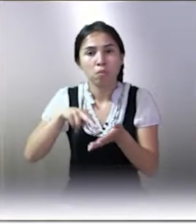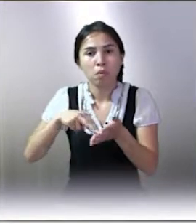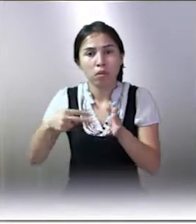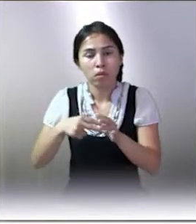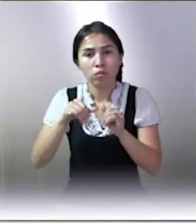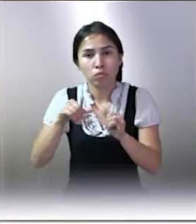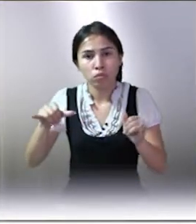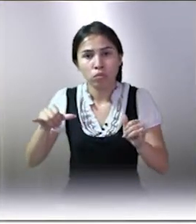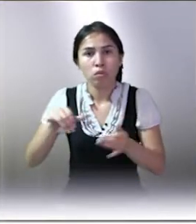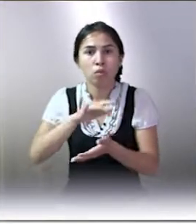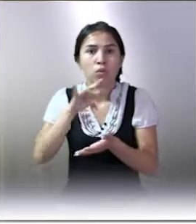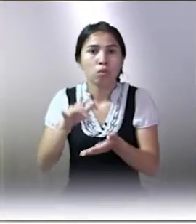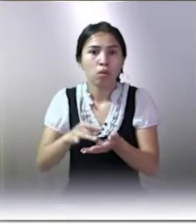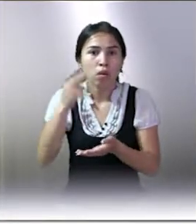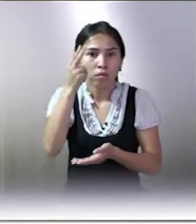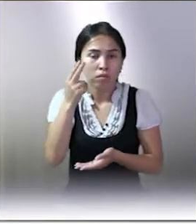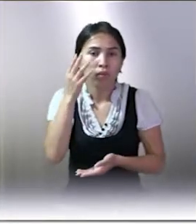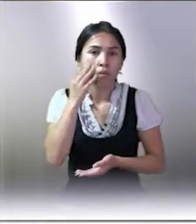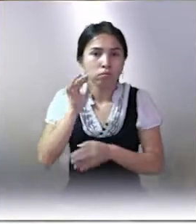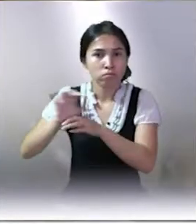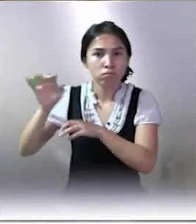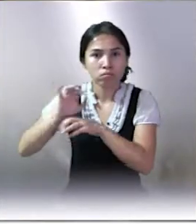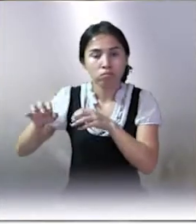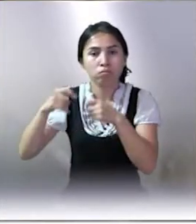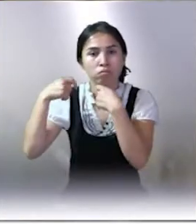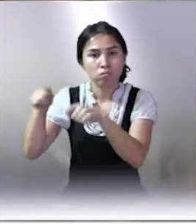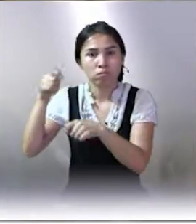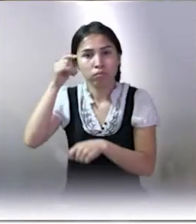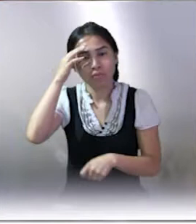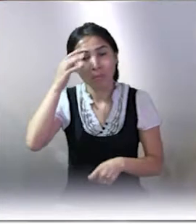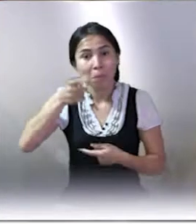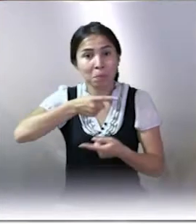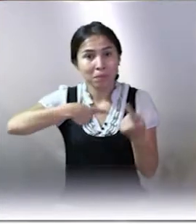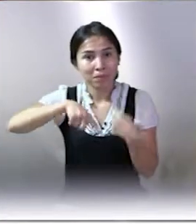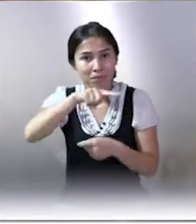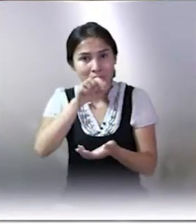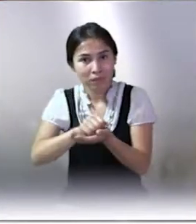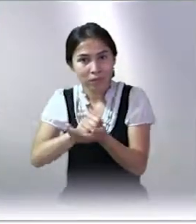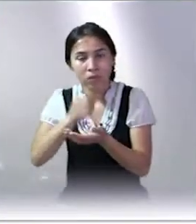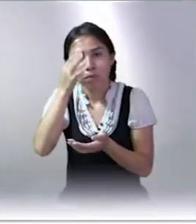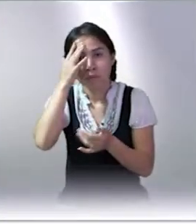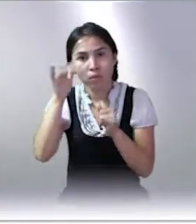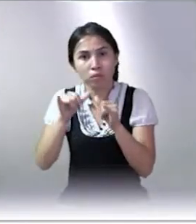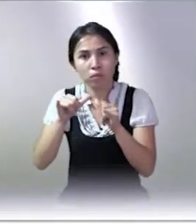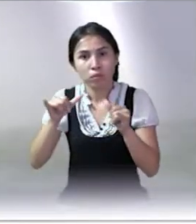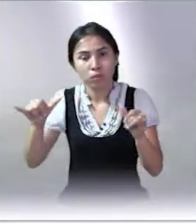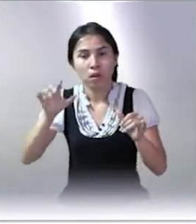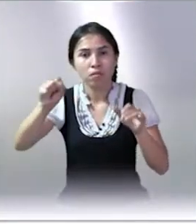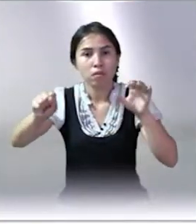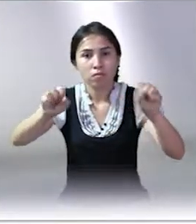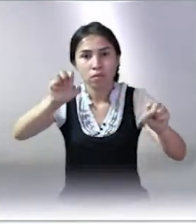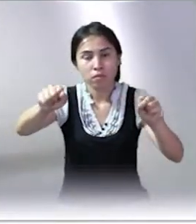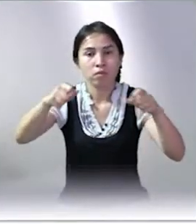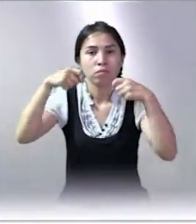сбыта и отправлять продукцию в две наши столицы – Алматы и Нур-Султан. В планах у предпринимателя вместе с рынком сбыта расширить и само производство. Товар